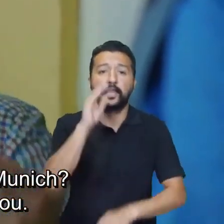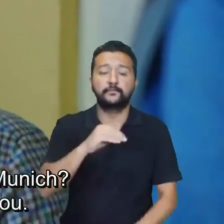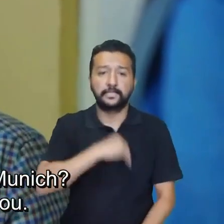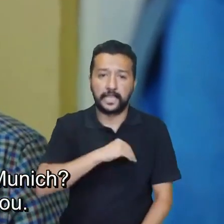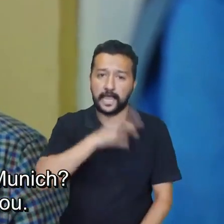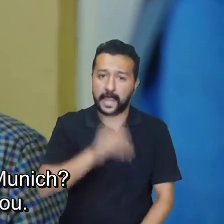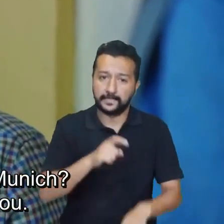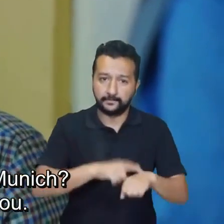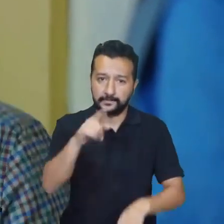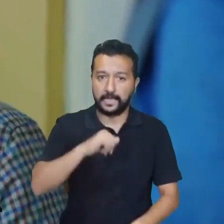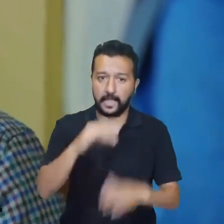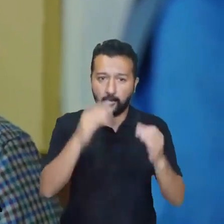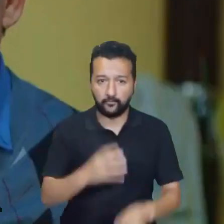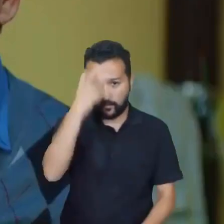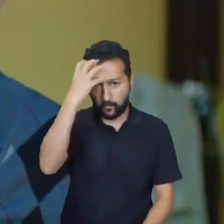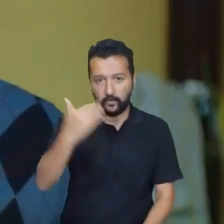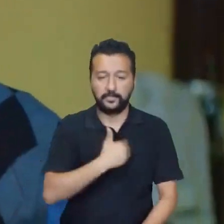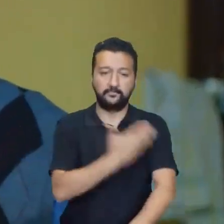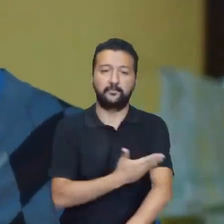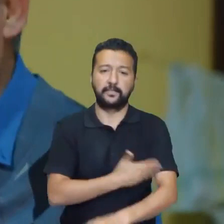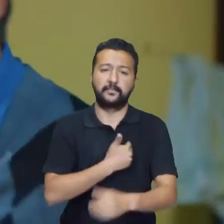sanıyorsun? Her daim sana yakın olmak için. Münihliyiz biz.